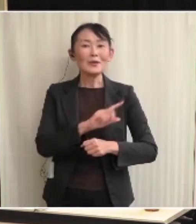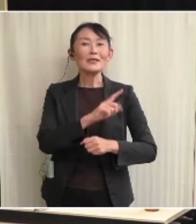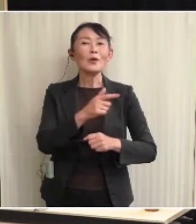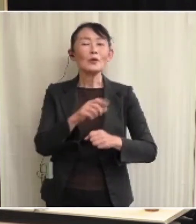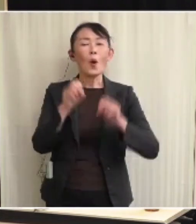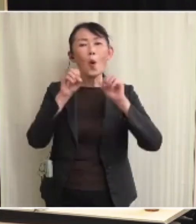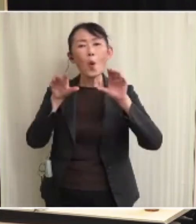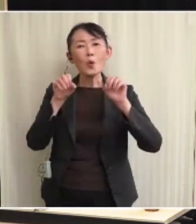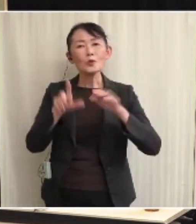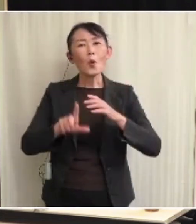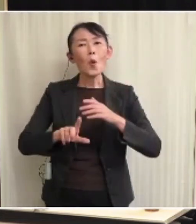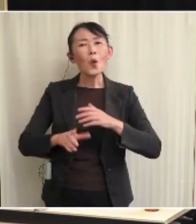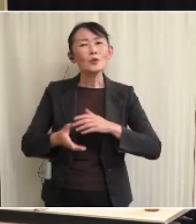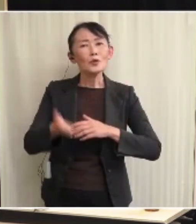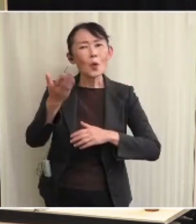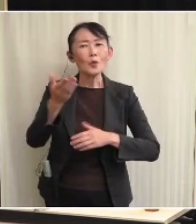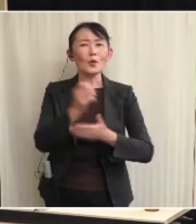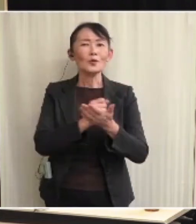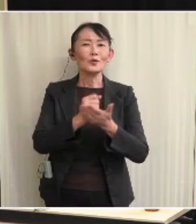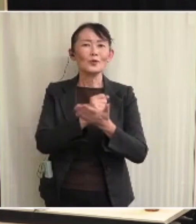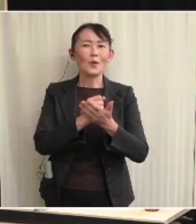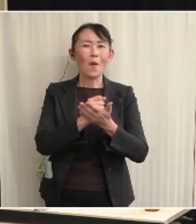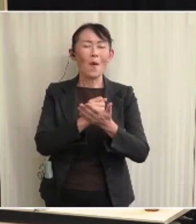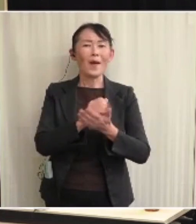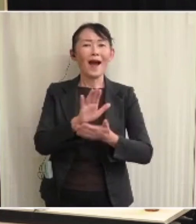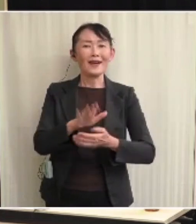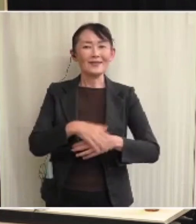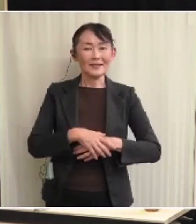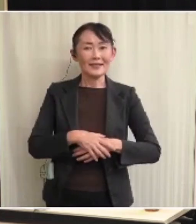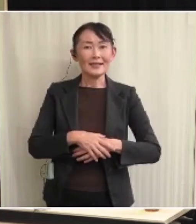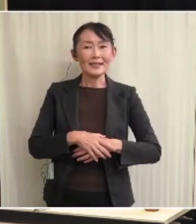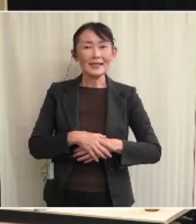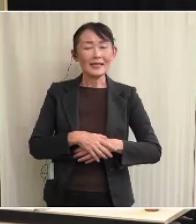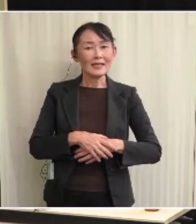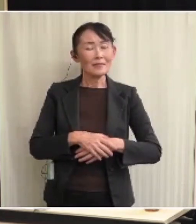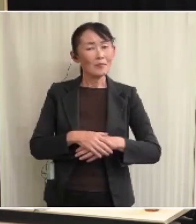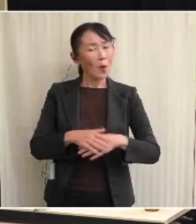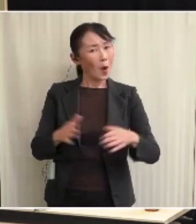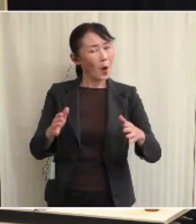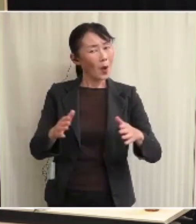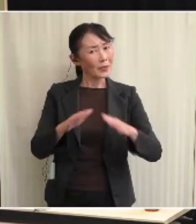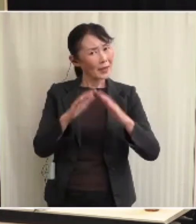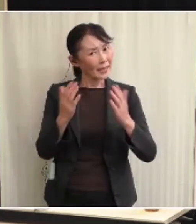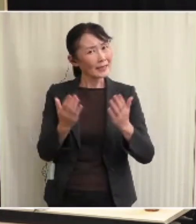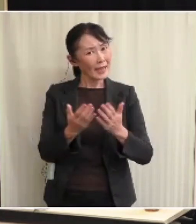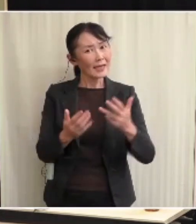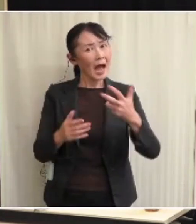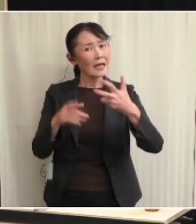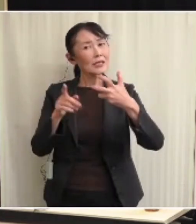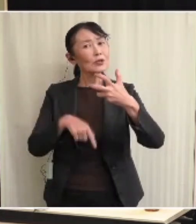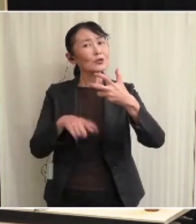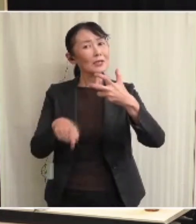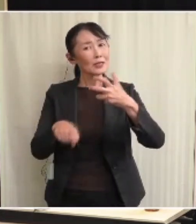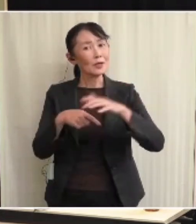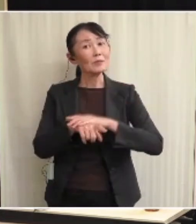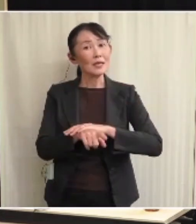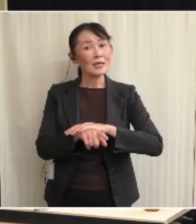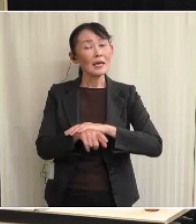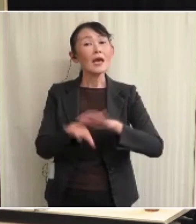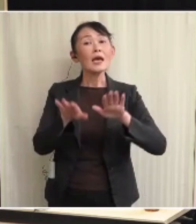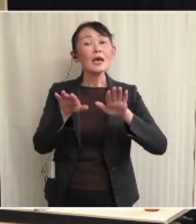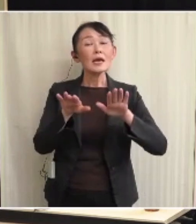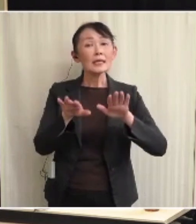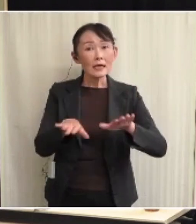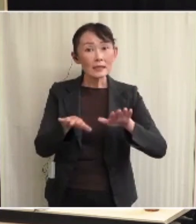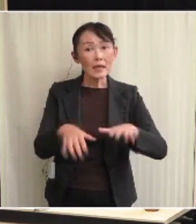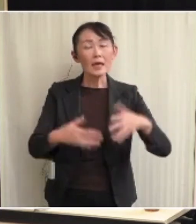ですね、約80名というのは、はい、ひっくるめて80名という約80名ということになってまして、現在放送